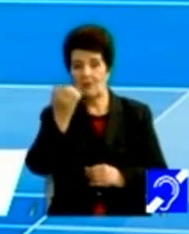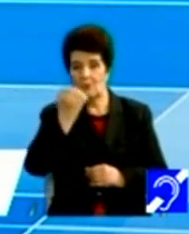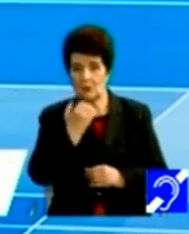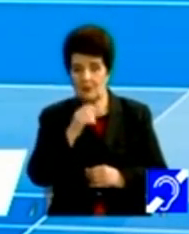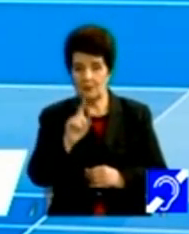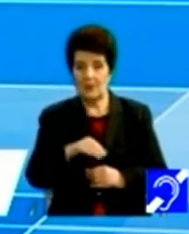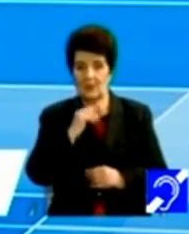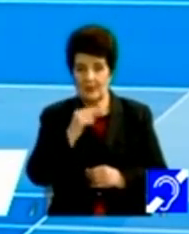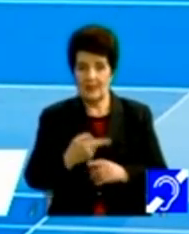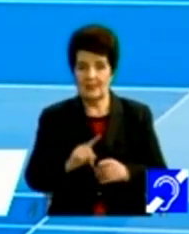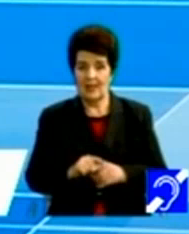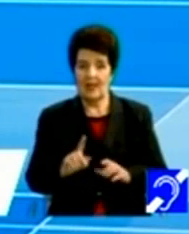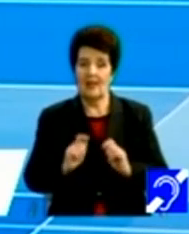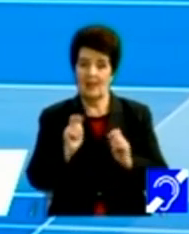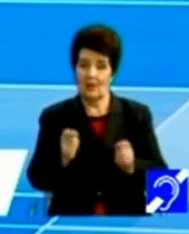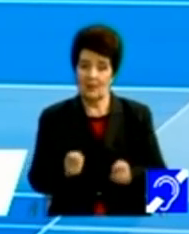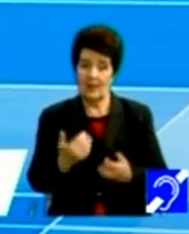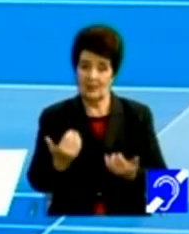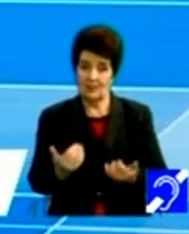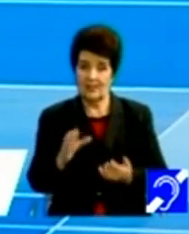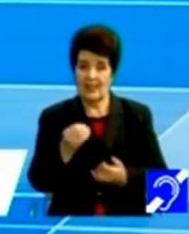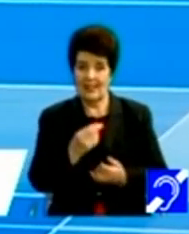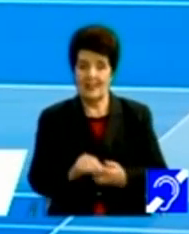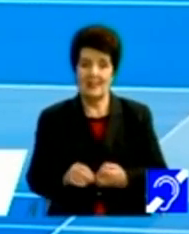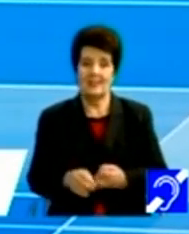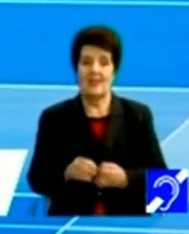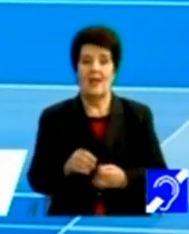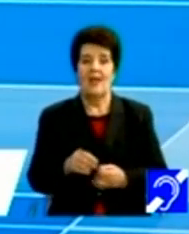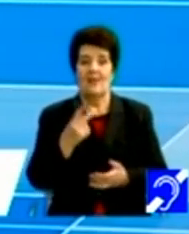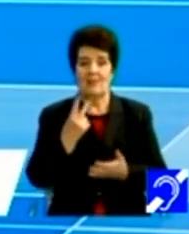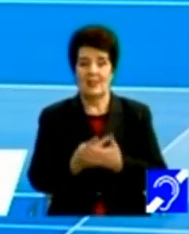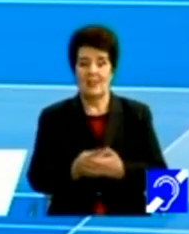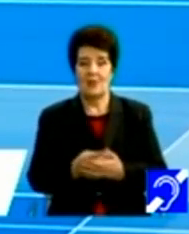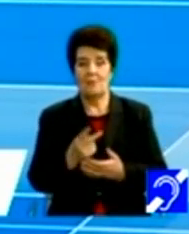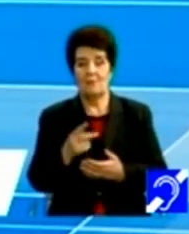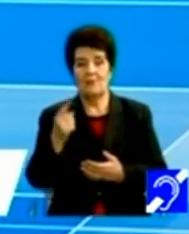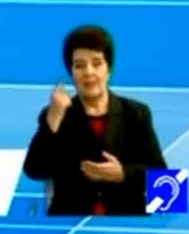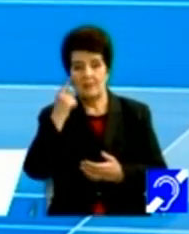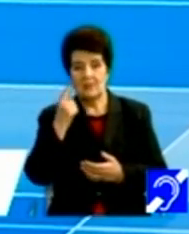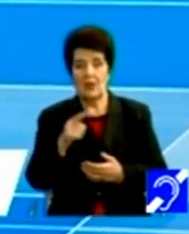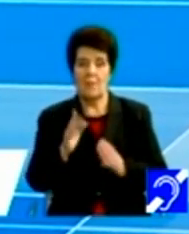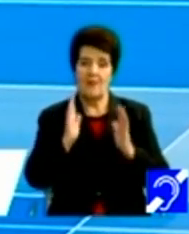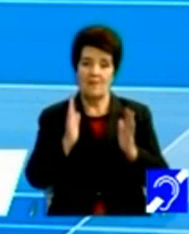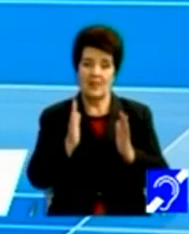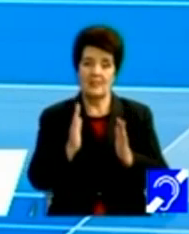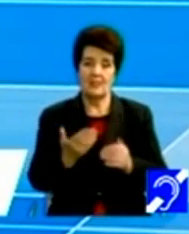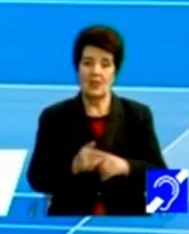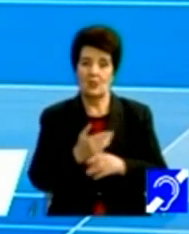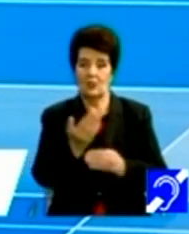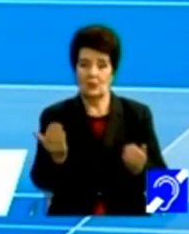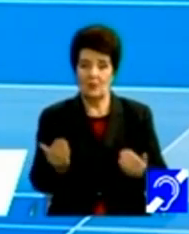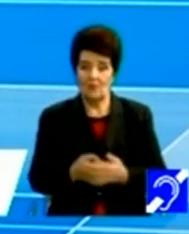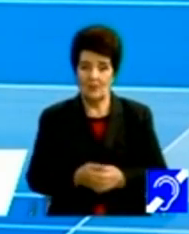pentru atenția pe care ați acordat-o acestei ediții și acestei ediții vedem vizualizările pe Facebook și comentariile dumneavoastră.